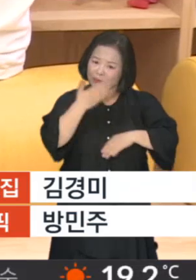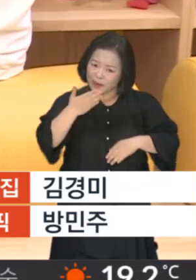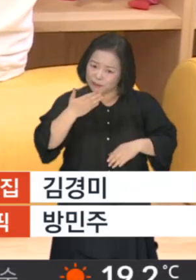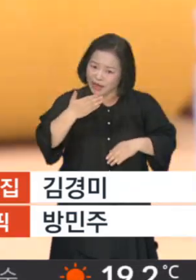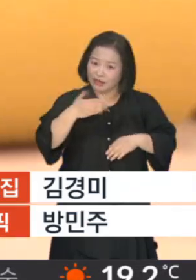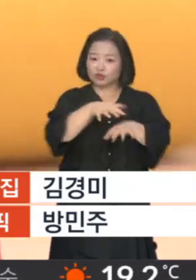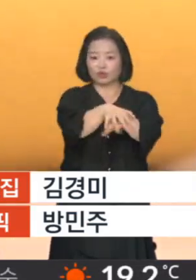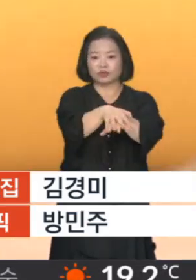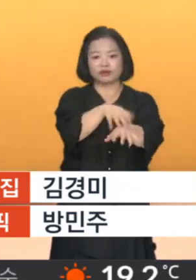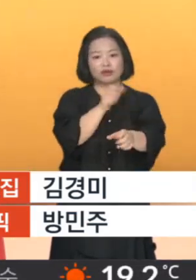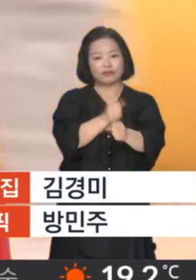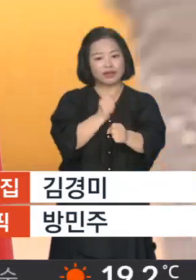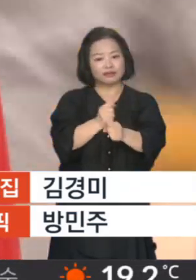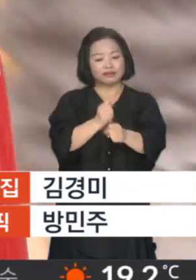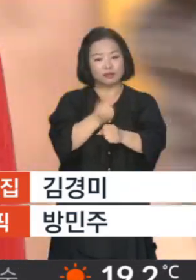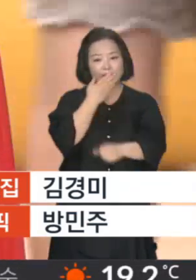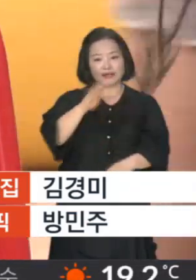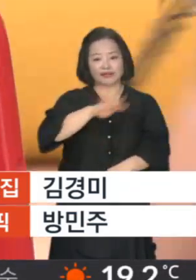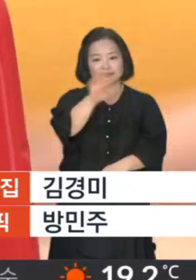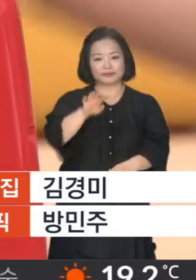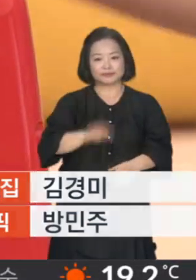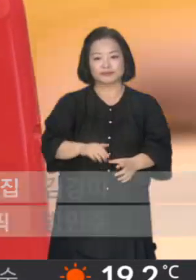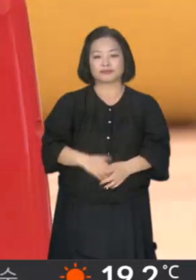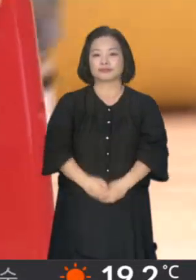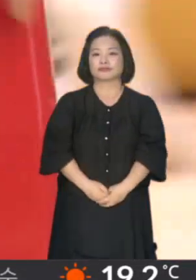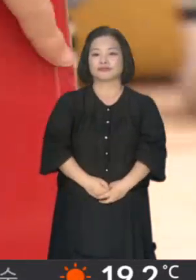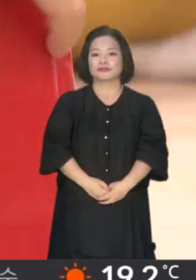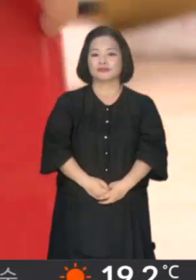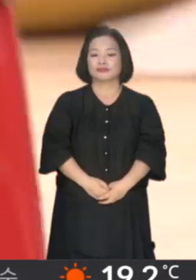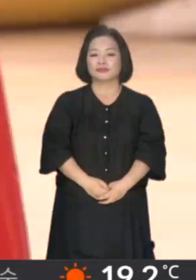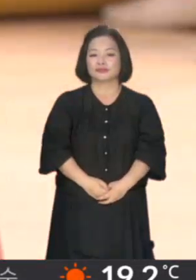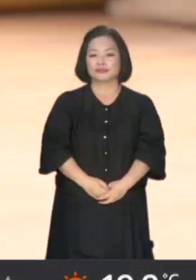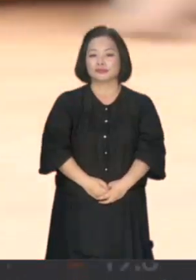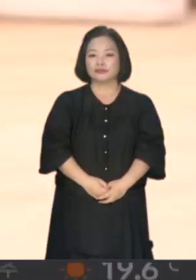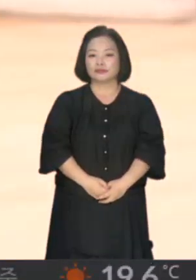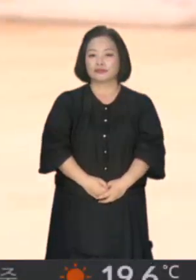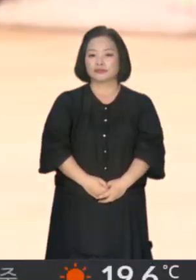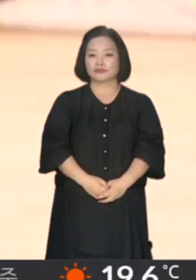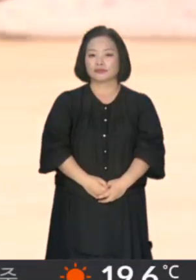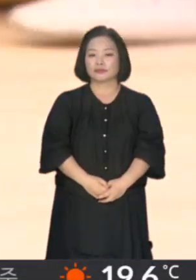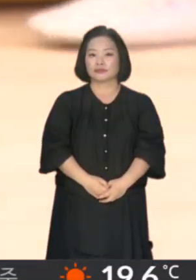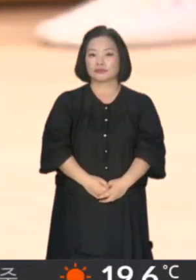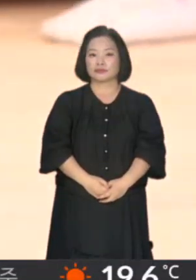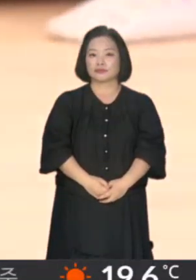조직으로 탄생할 수 있을지 주목됩니다. 연합뉴스TV 김민희입니다.